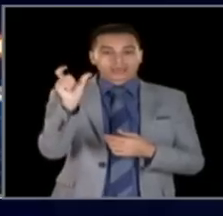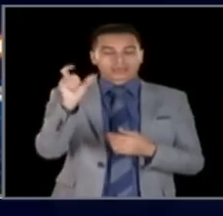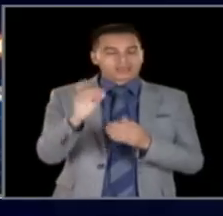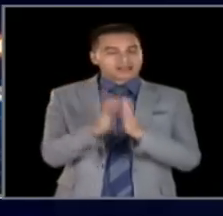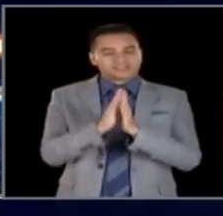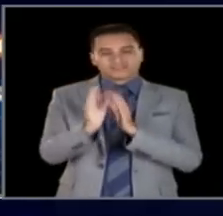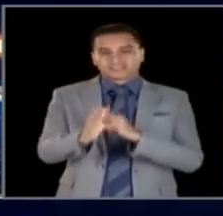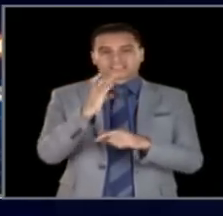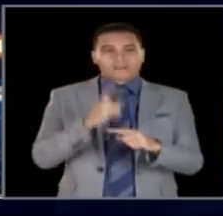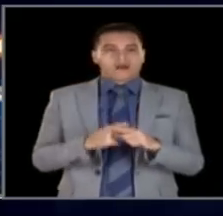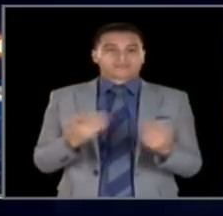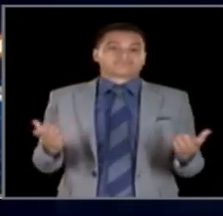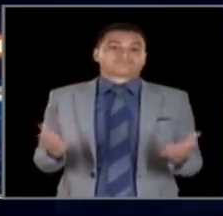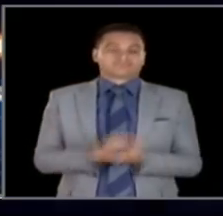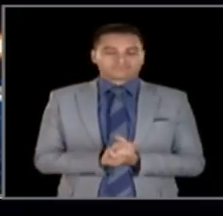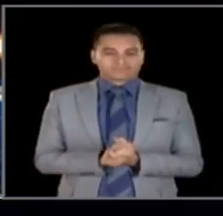الشديد إجابة خاطئة.